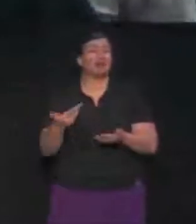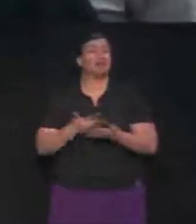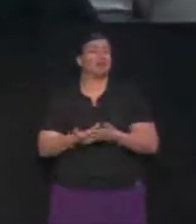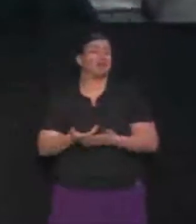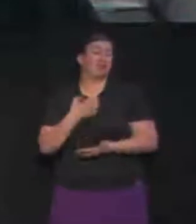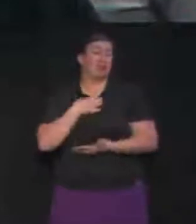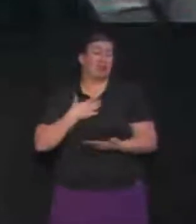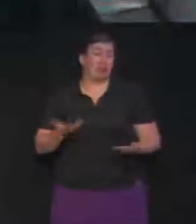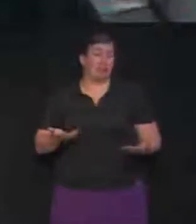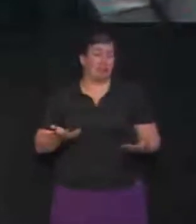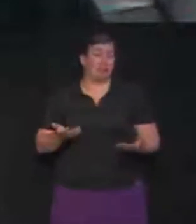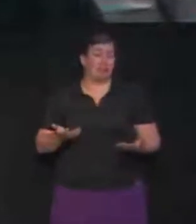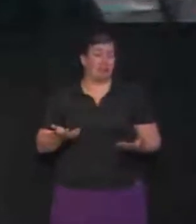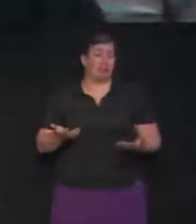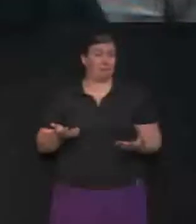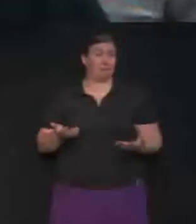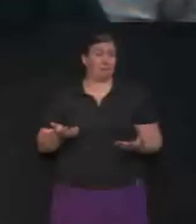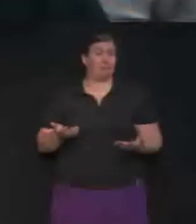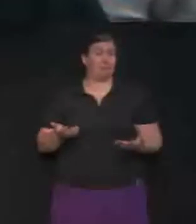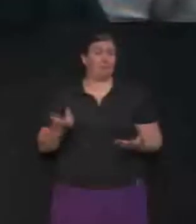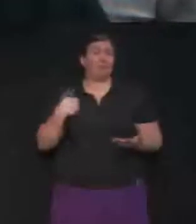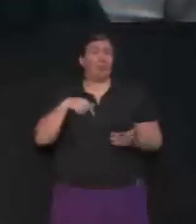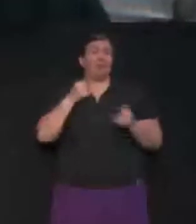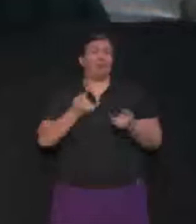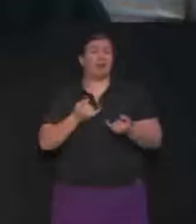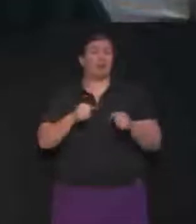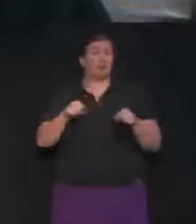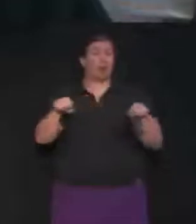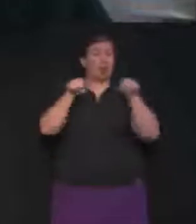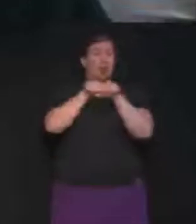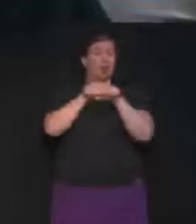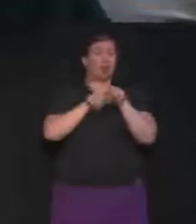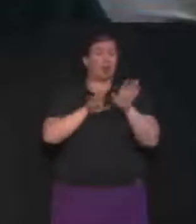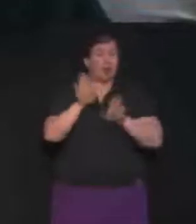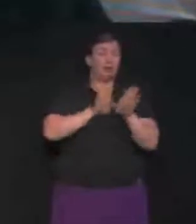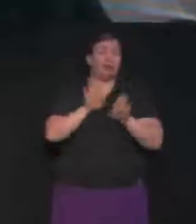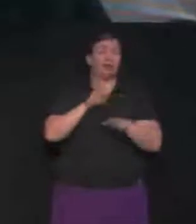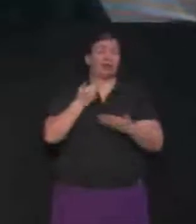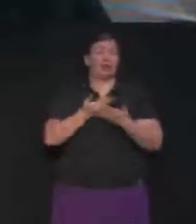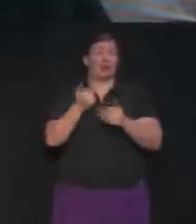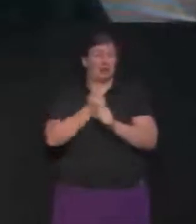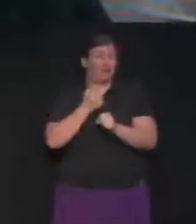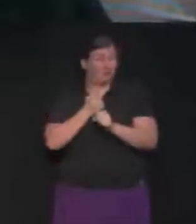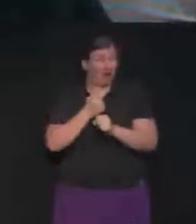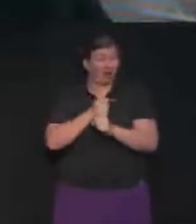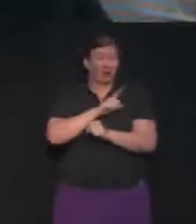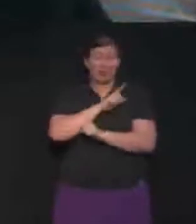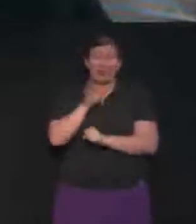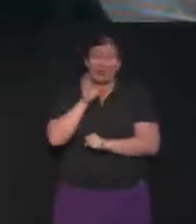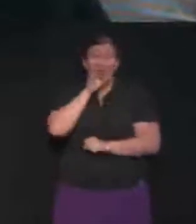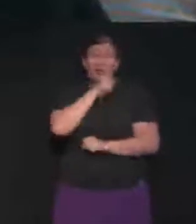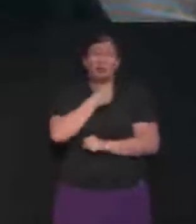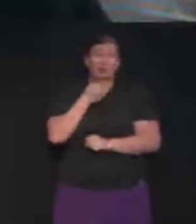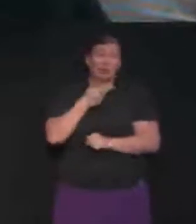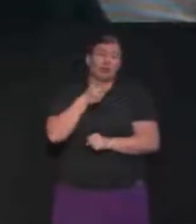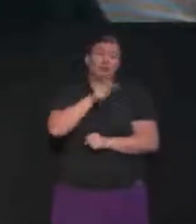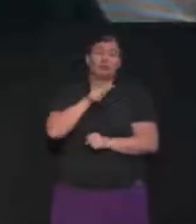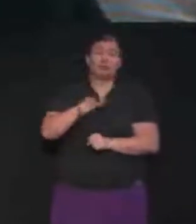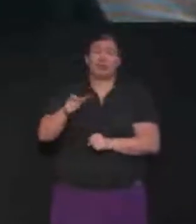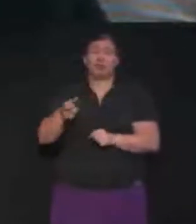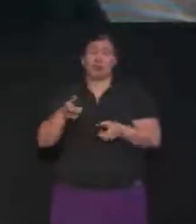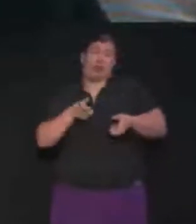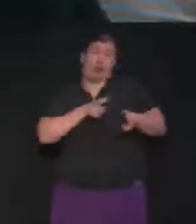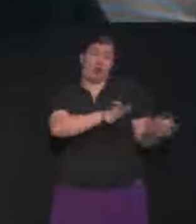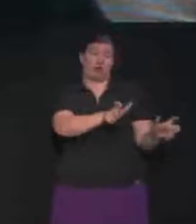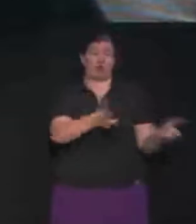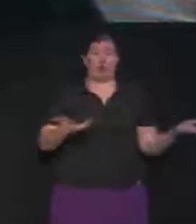online Abstimmung wenn wir die machen und die nicht anonym wäre z.B dann würde sie auch bestimmte Leute ausschließen was ich entweder nicht wollen oder weil sie tatsächlich